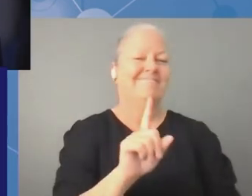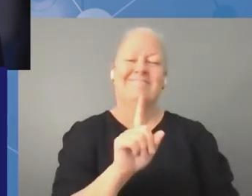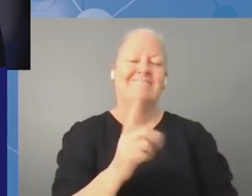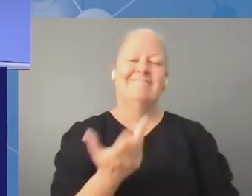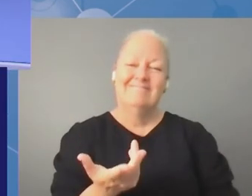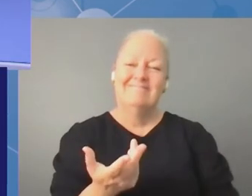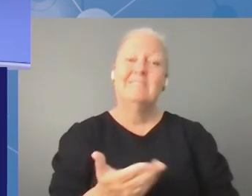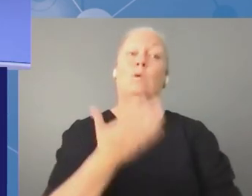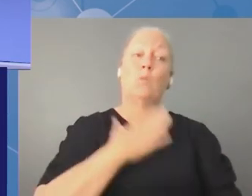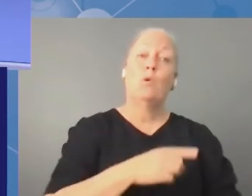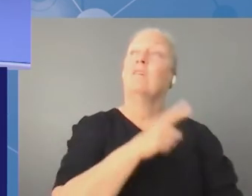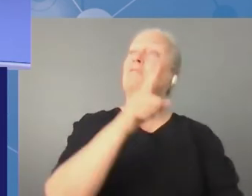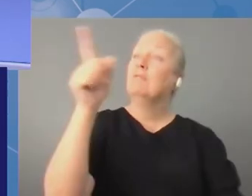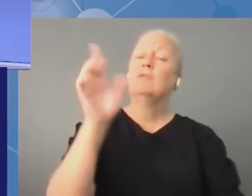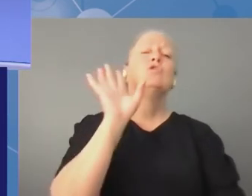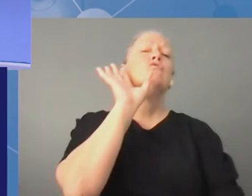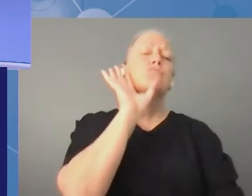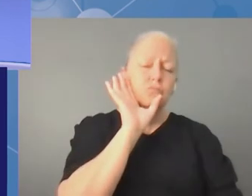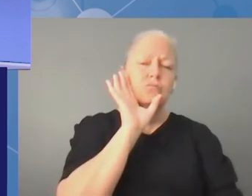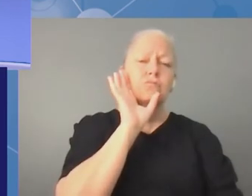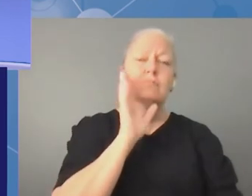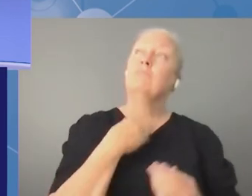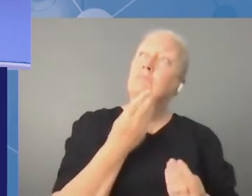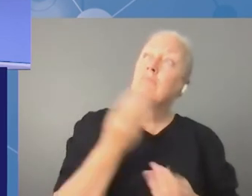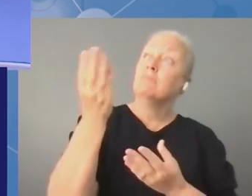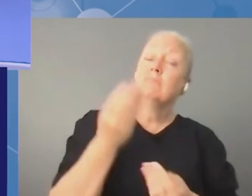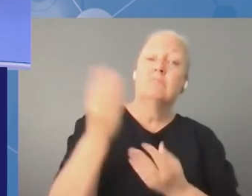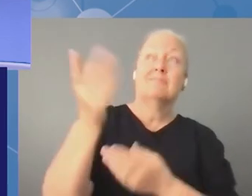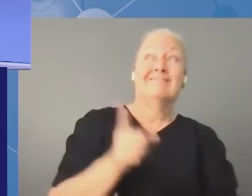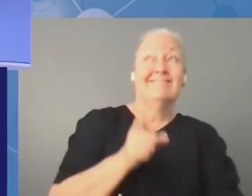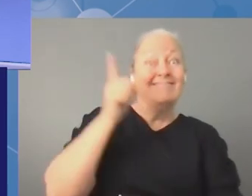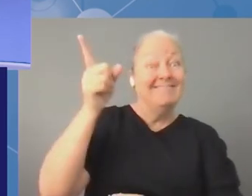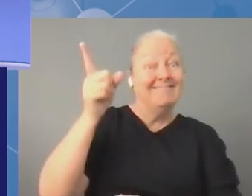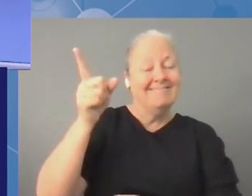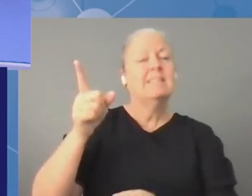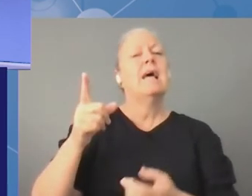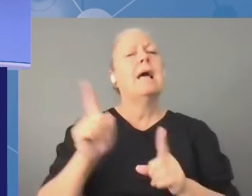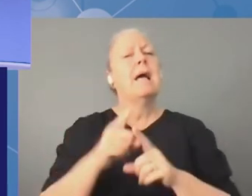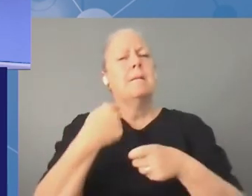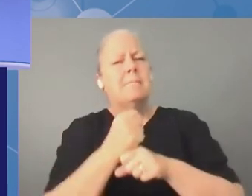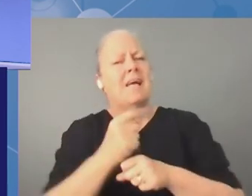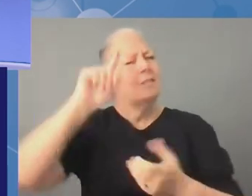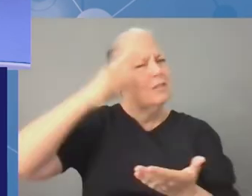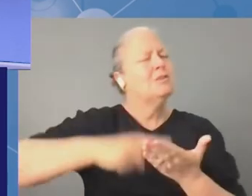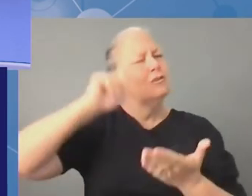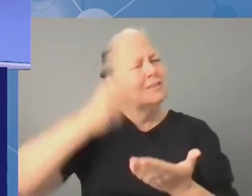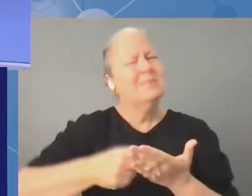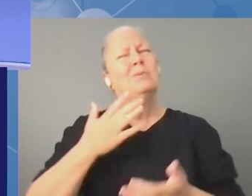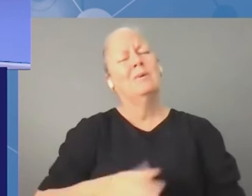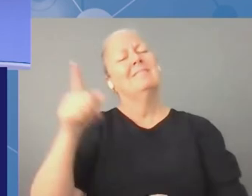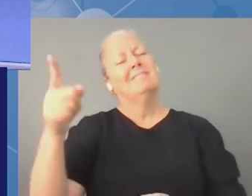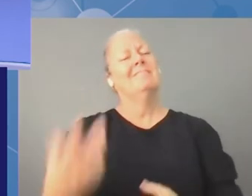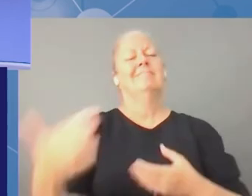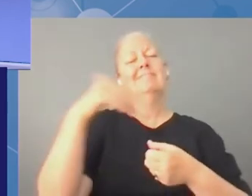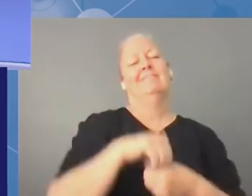التوصيات عندما تصل إلى الحكومات التي تستطيع أن تدرجها وتجعلها في حيز